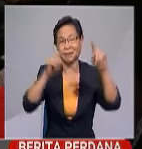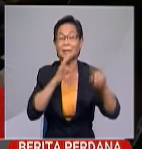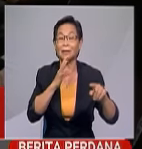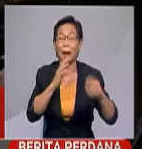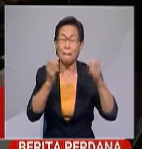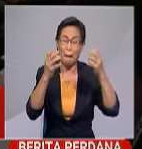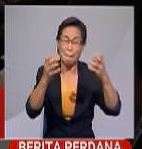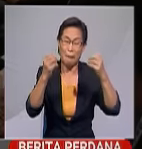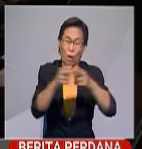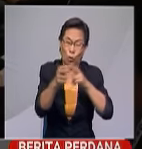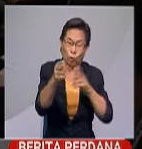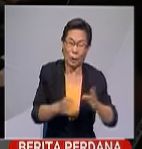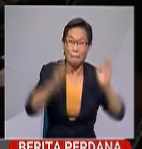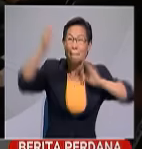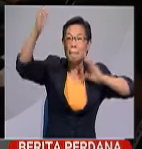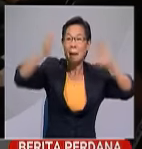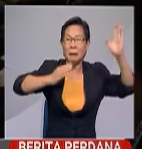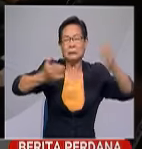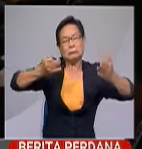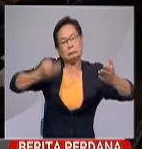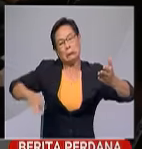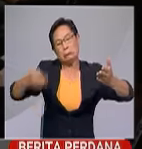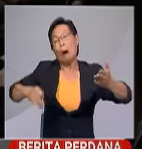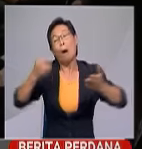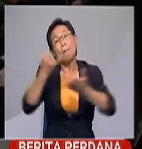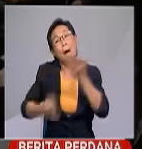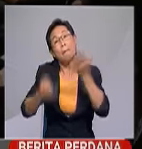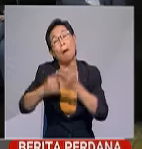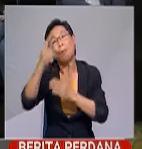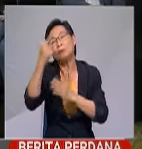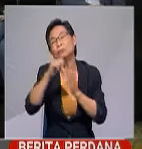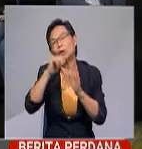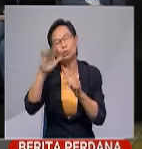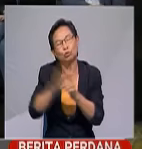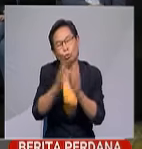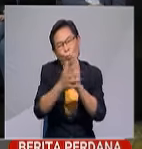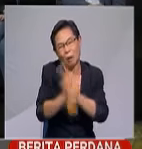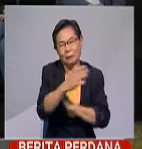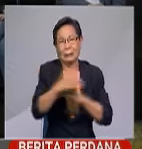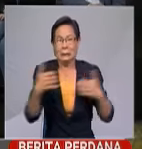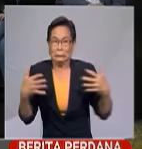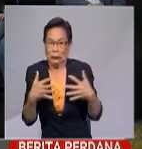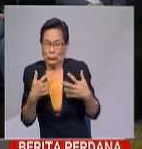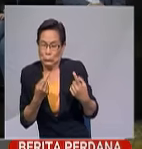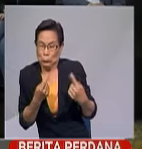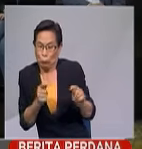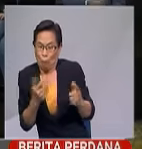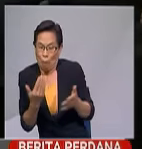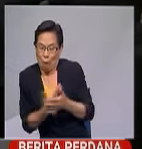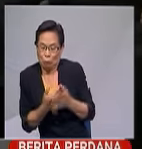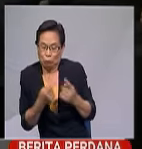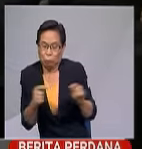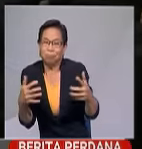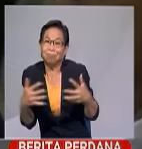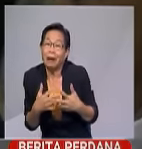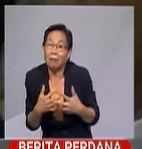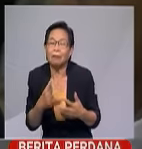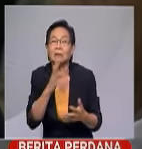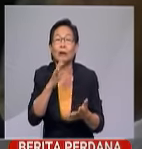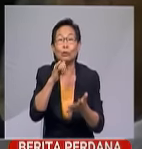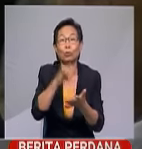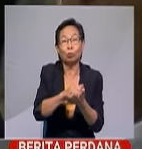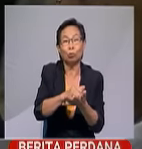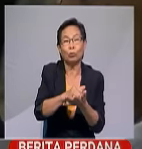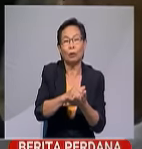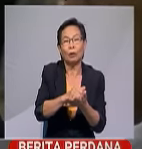beliau, kebanyakan usahawan tempatan gagal kerana tidak cukup kemahiran dan tidak berani mencuba sesuatu yang baru. Beliau berkata demikian